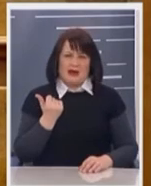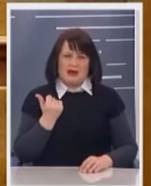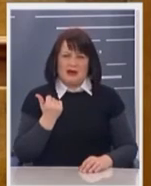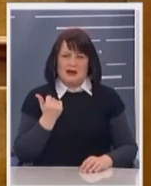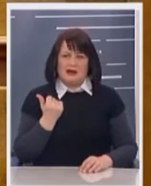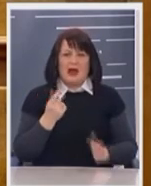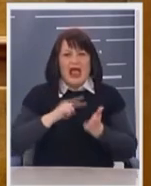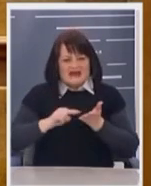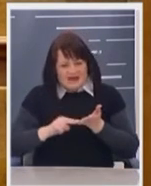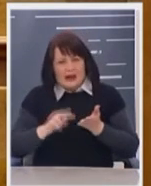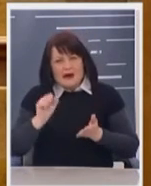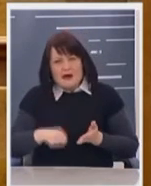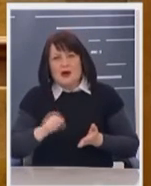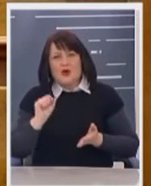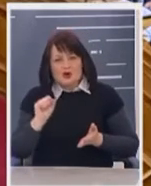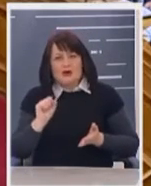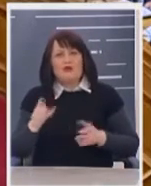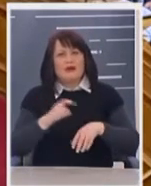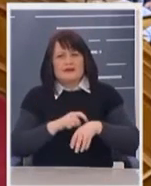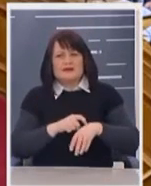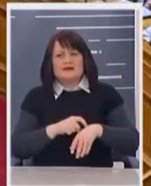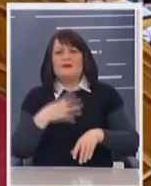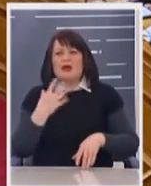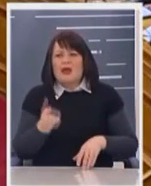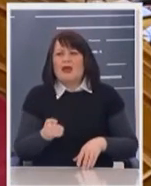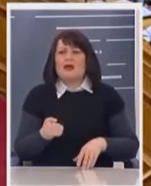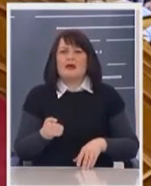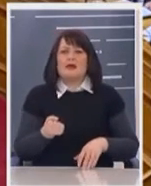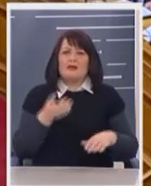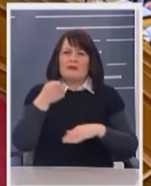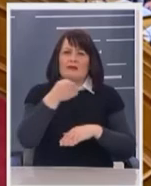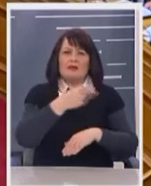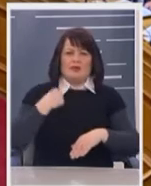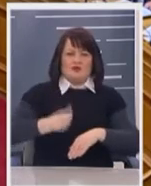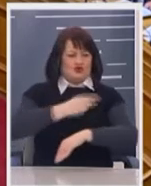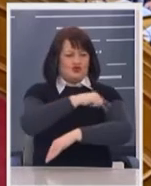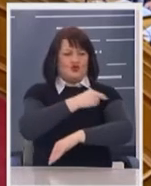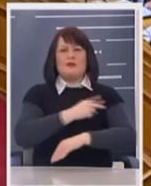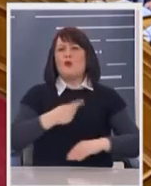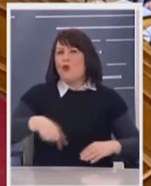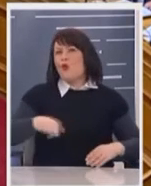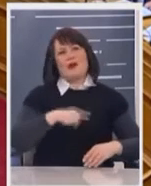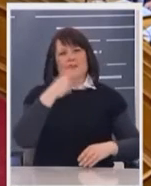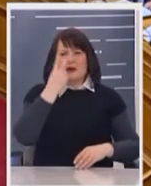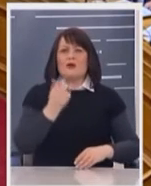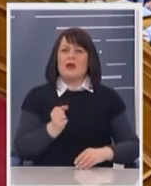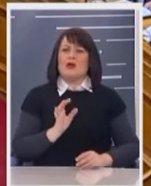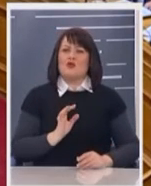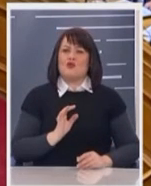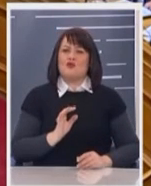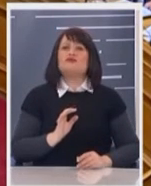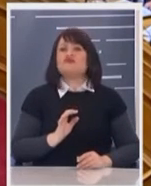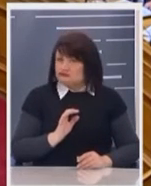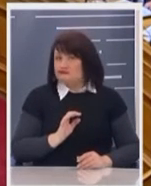είναι ασφαλισμένος ή όχι, που να στερείται της δυνατότητας πρόσβασης στα δημόσια νοσοκομεία και δεν φεύγει από αυτά